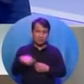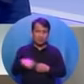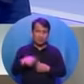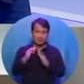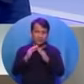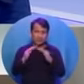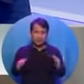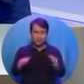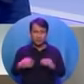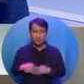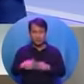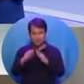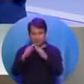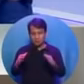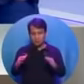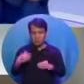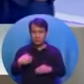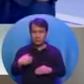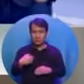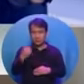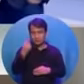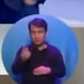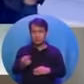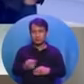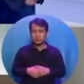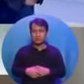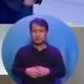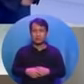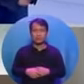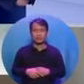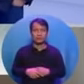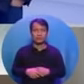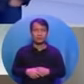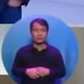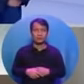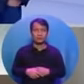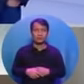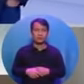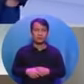Dahil po, hindi ko rin naman po kaya mag-isa dito. Okay. Sandali lang po,